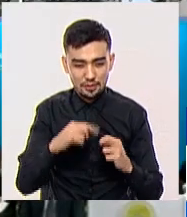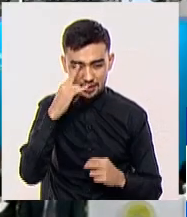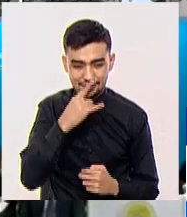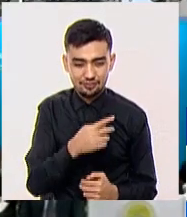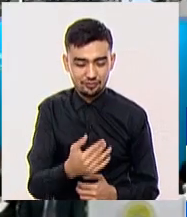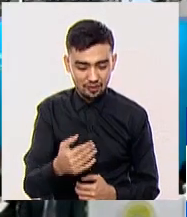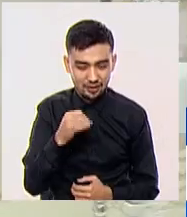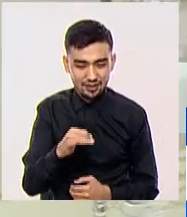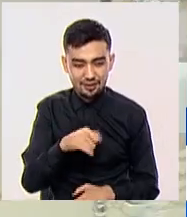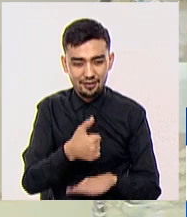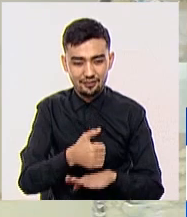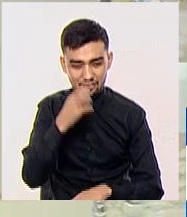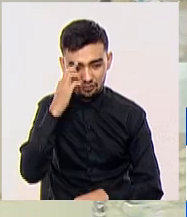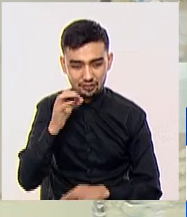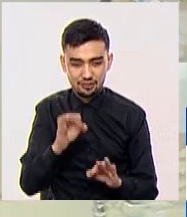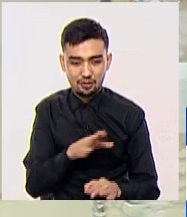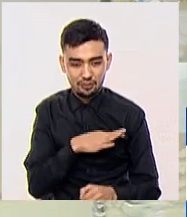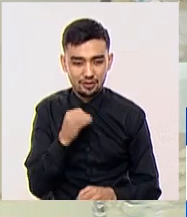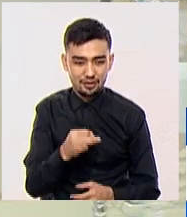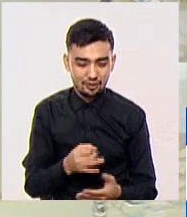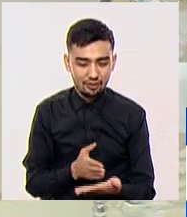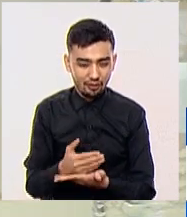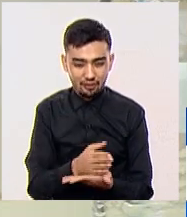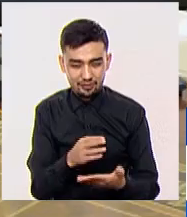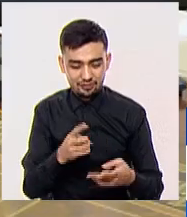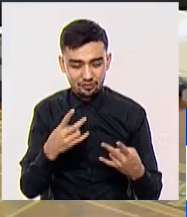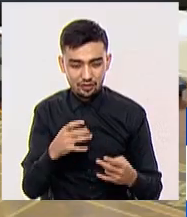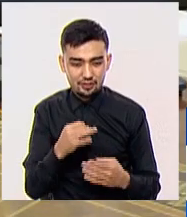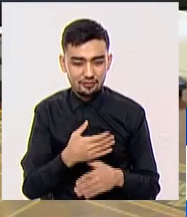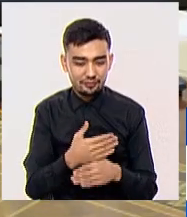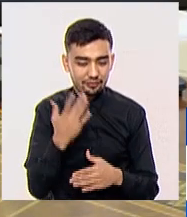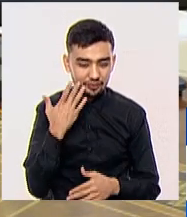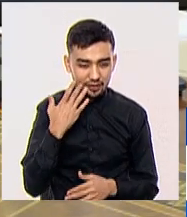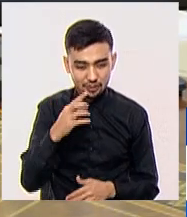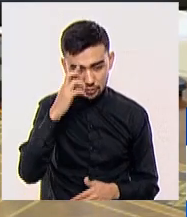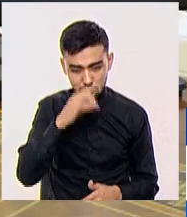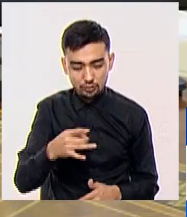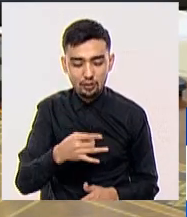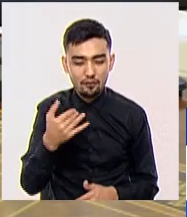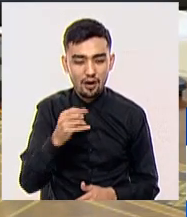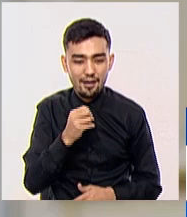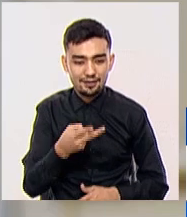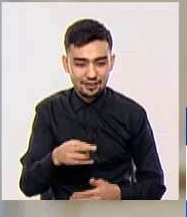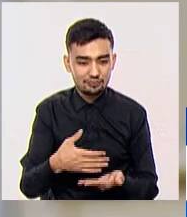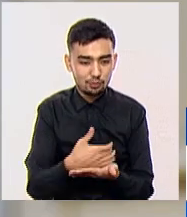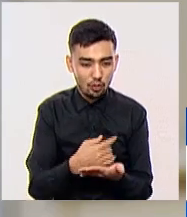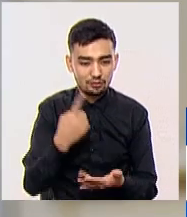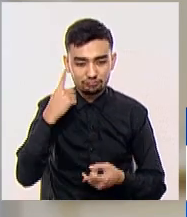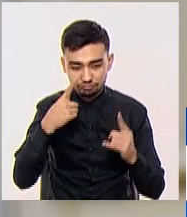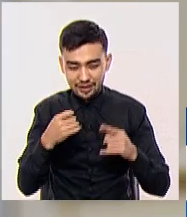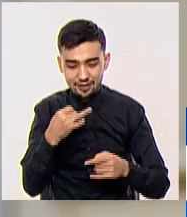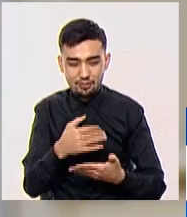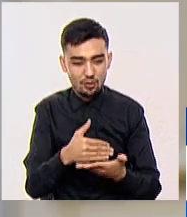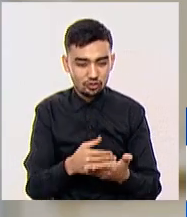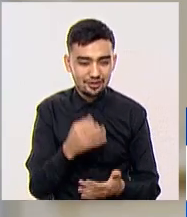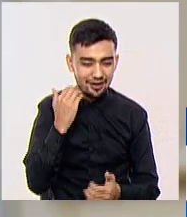казахстанцев. Глава государства призвал избегать очковтирательства. Он предложил запустить республиканскую акцию по сбору идей и предложений,